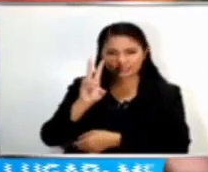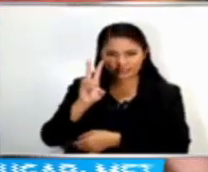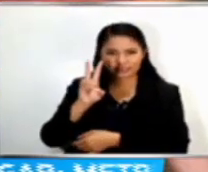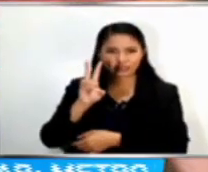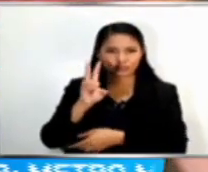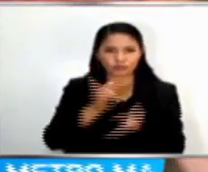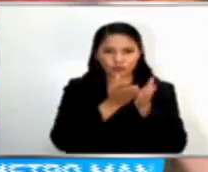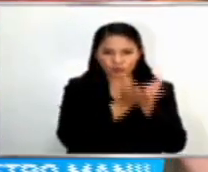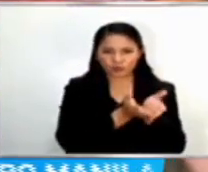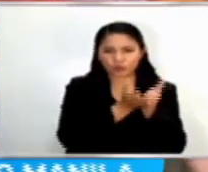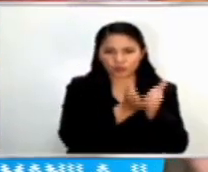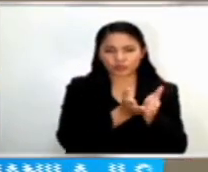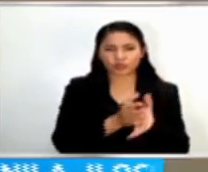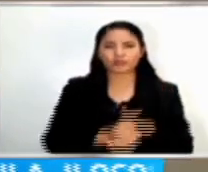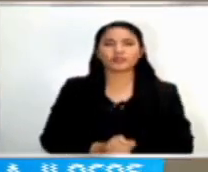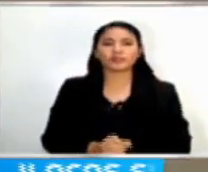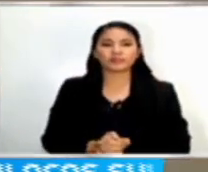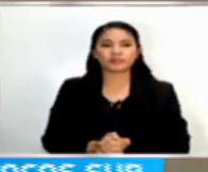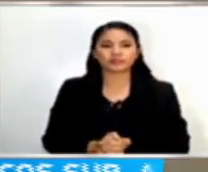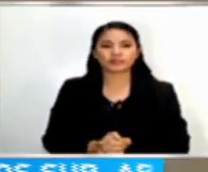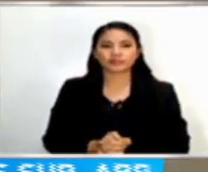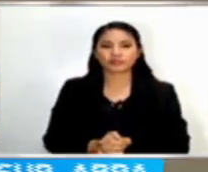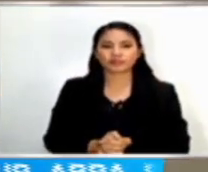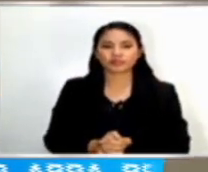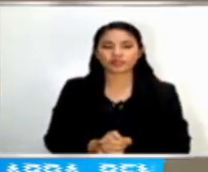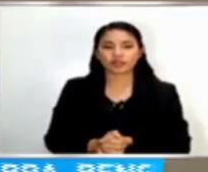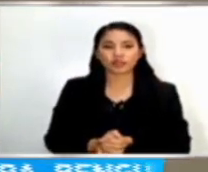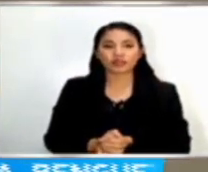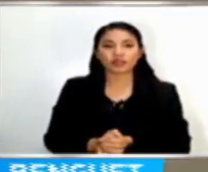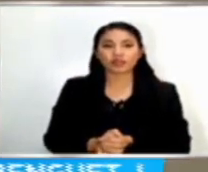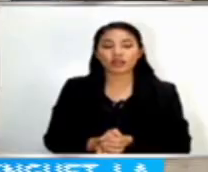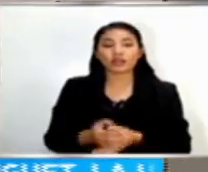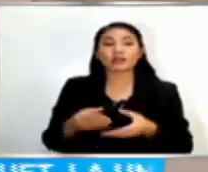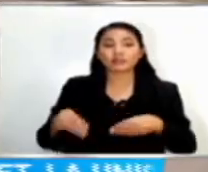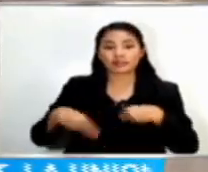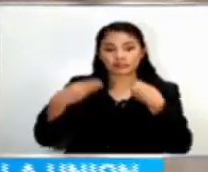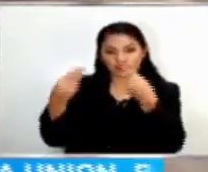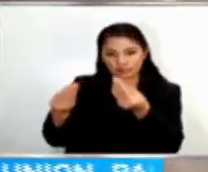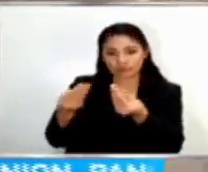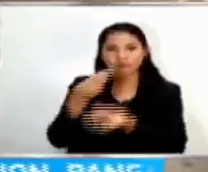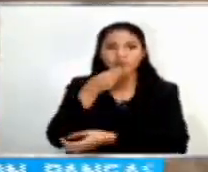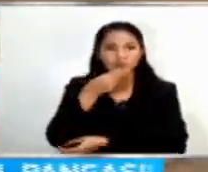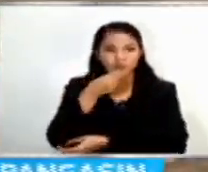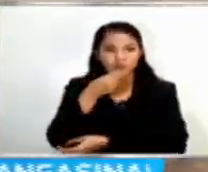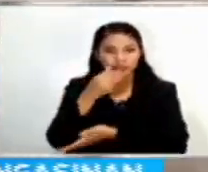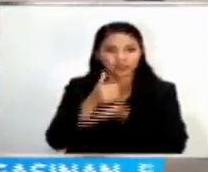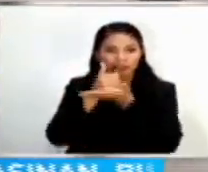sa 50 riyan ang sapantalan sa Poblasyon Danao. Binigyan sila ng food packs.